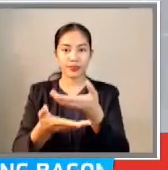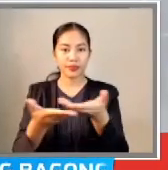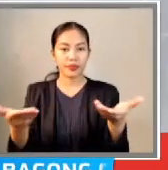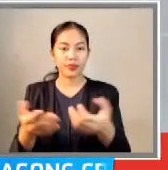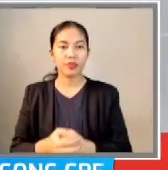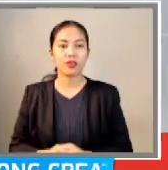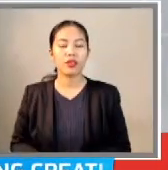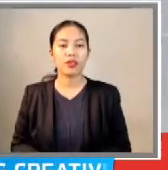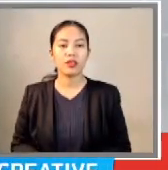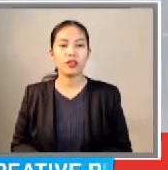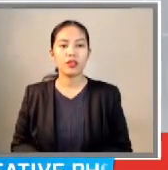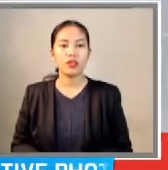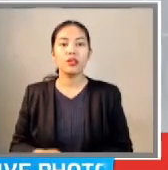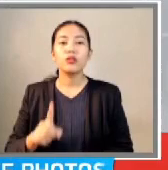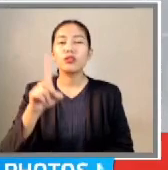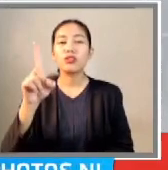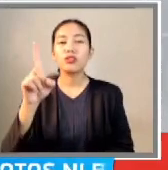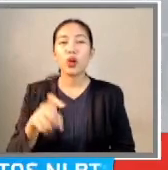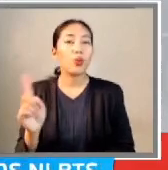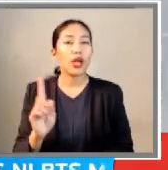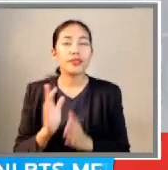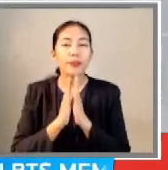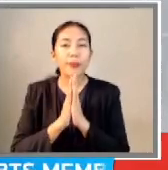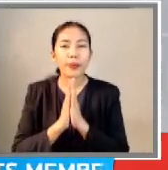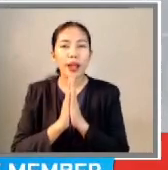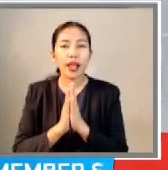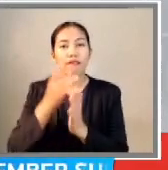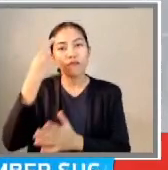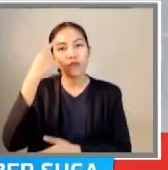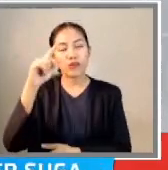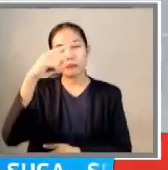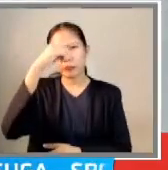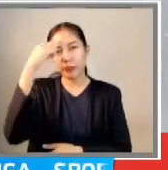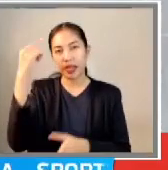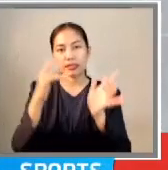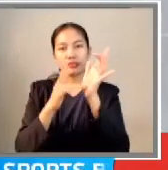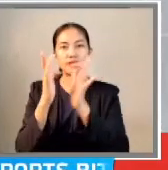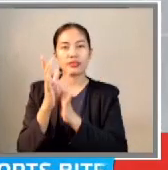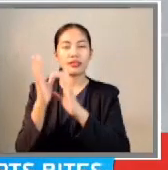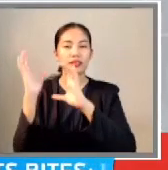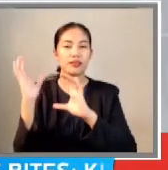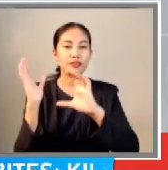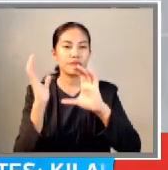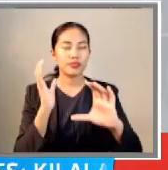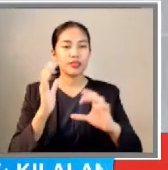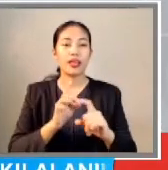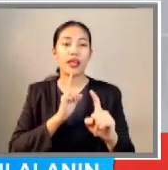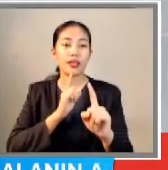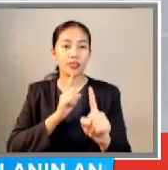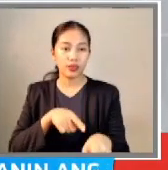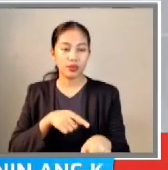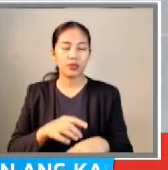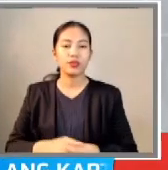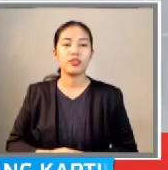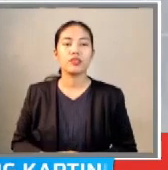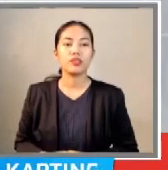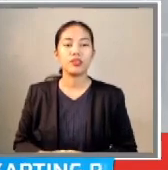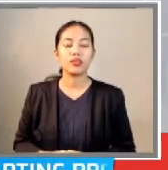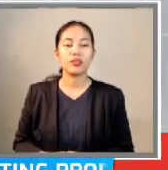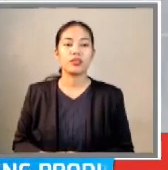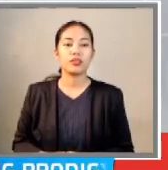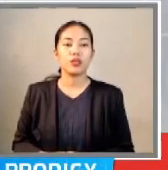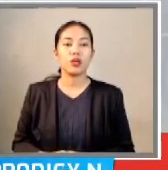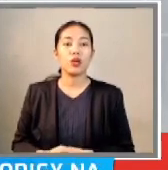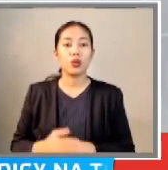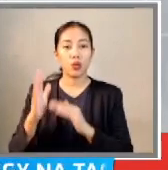kanilang ipinagdarasal sa itim na Nazareno. Sagot ni Jen, magkasunod o magkasundo na raw ang bawat isa,